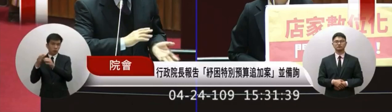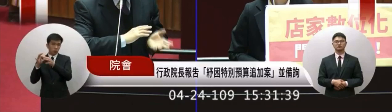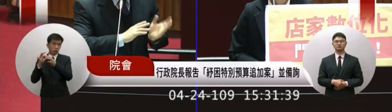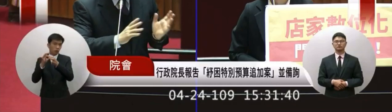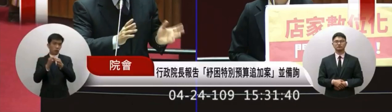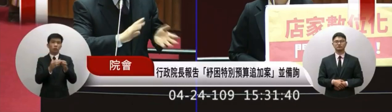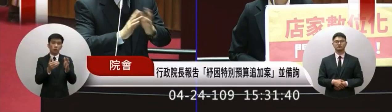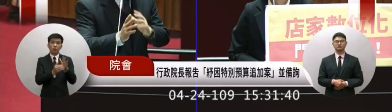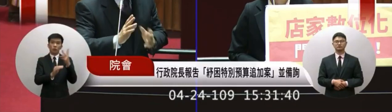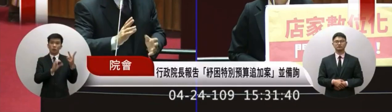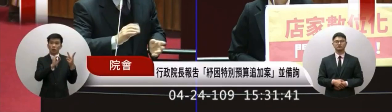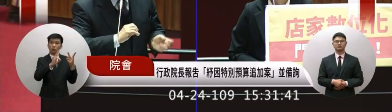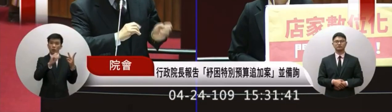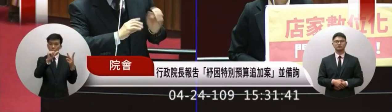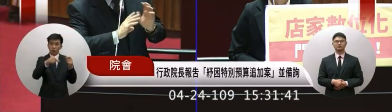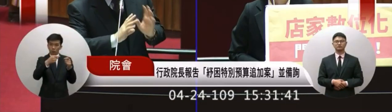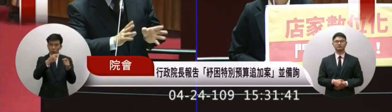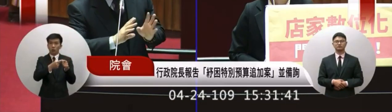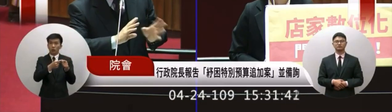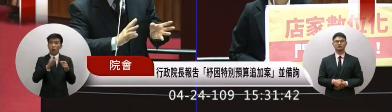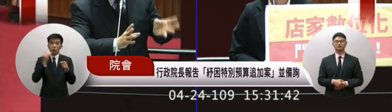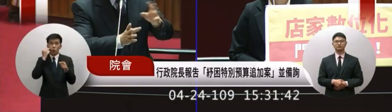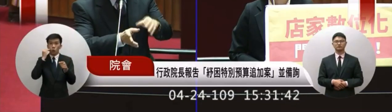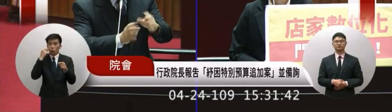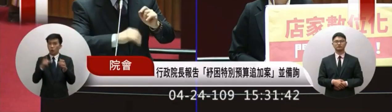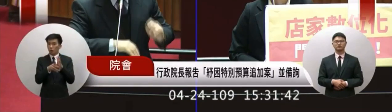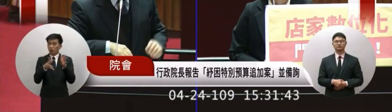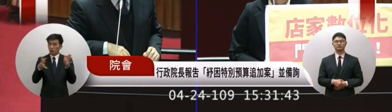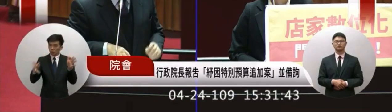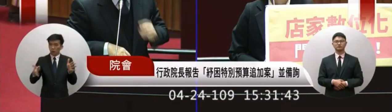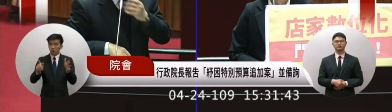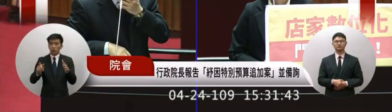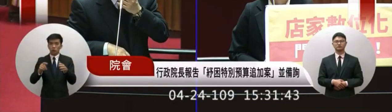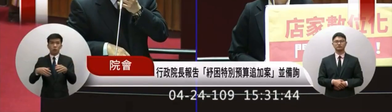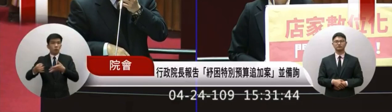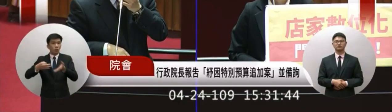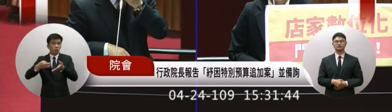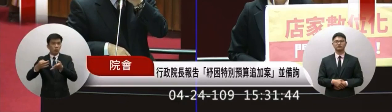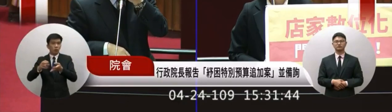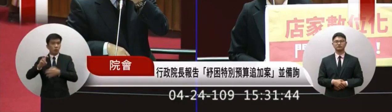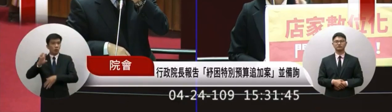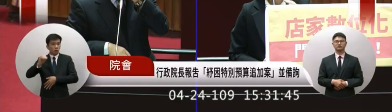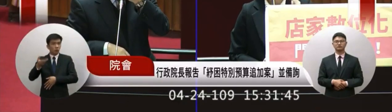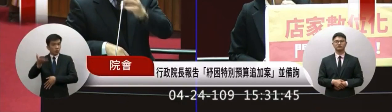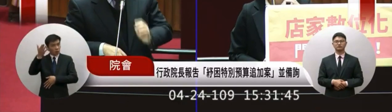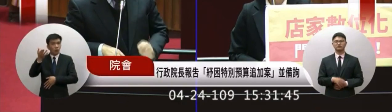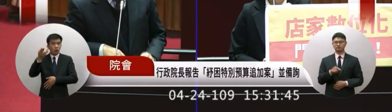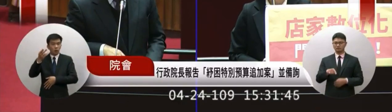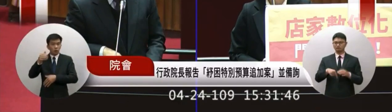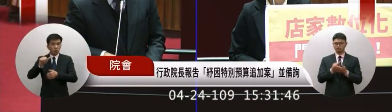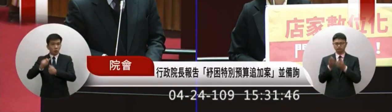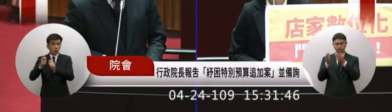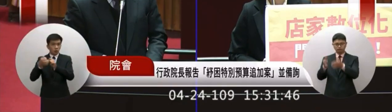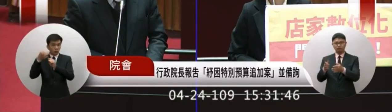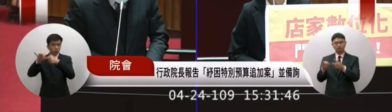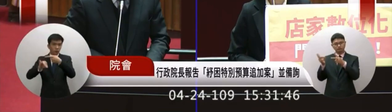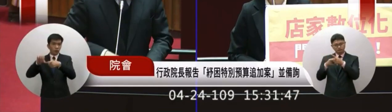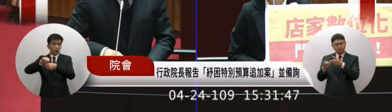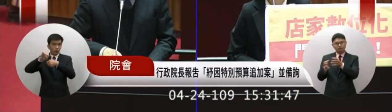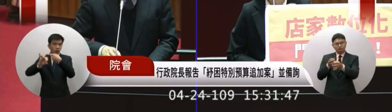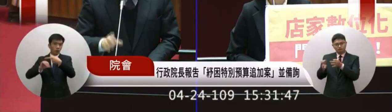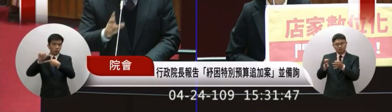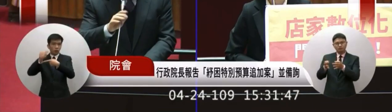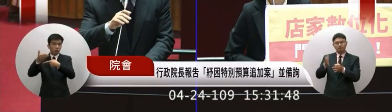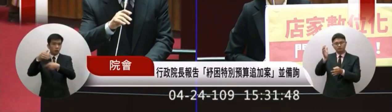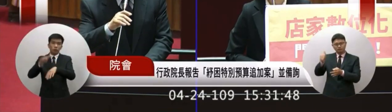段期间他超过20万以上，我们都不会把它列入到5%的课税范围哈。 但这个只有针对小规模的营业者，